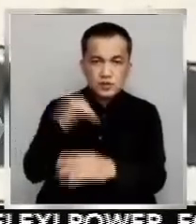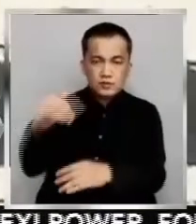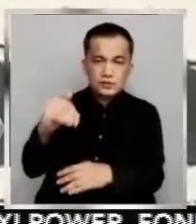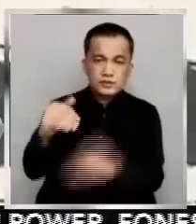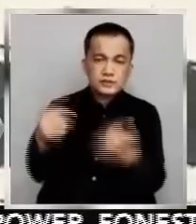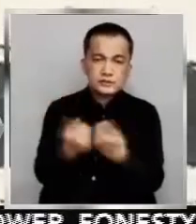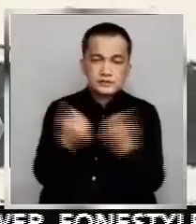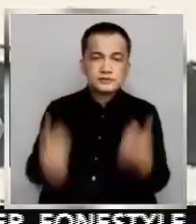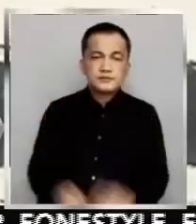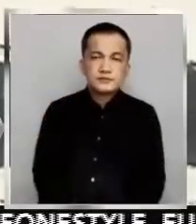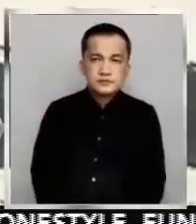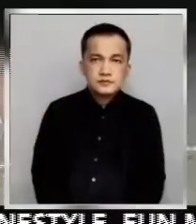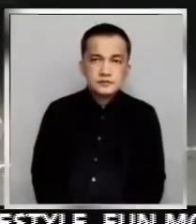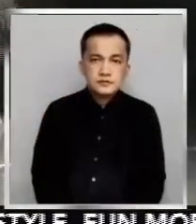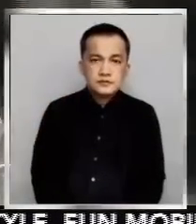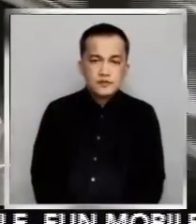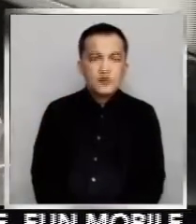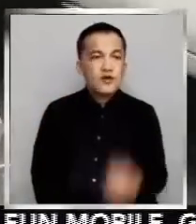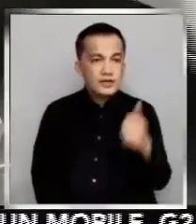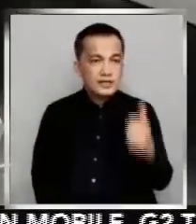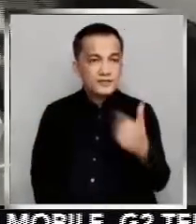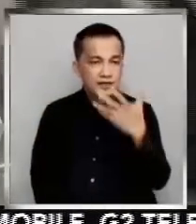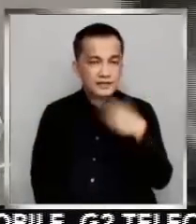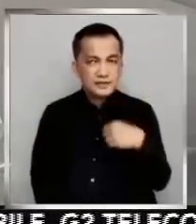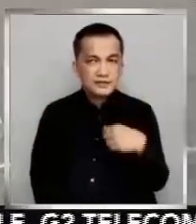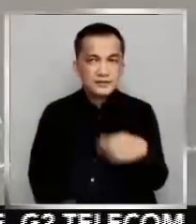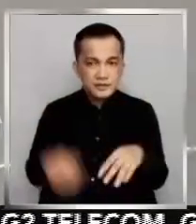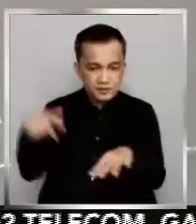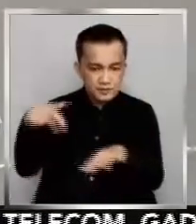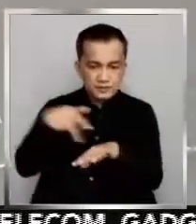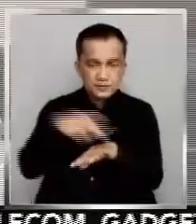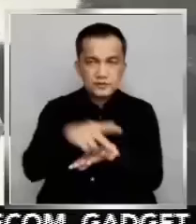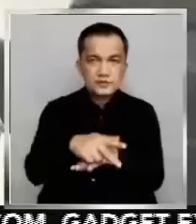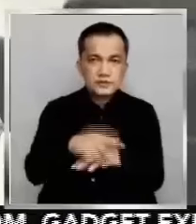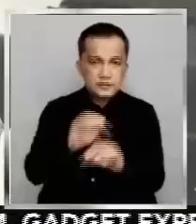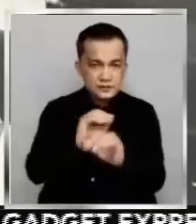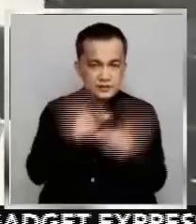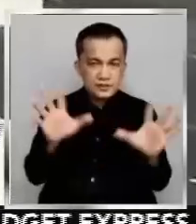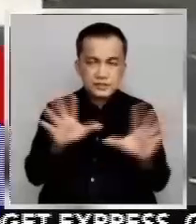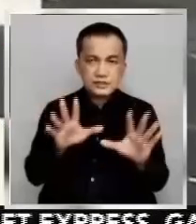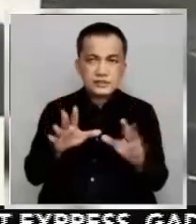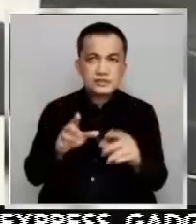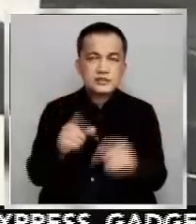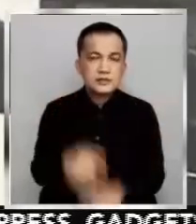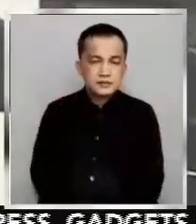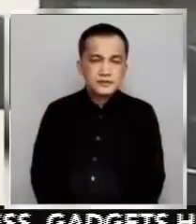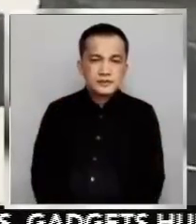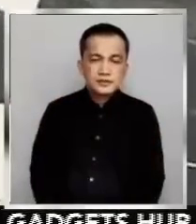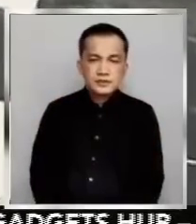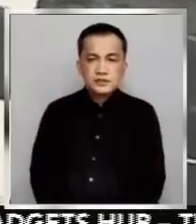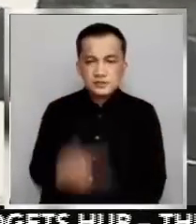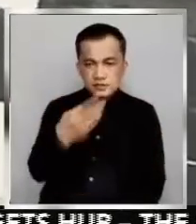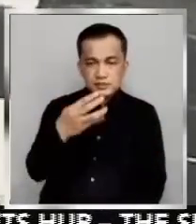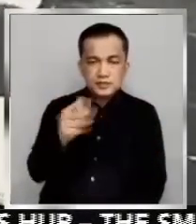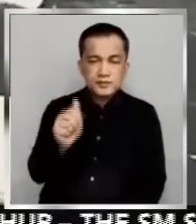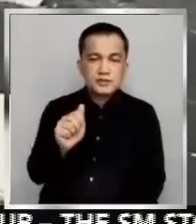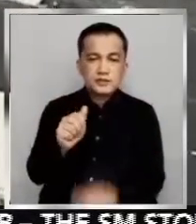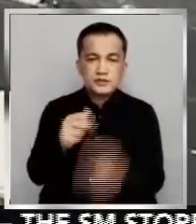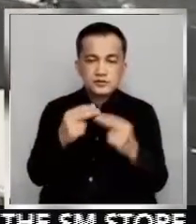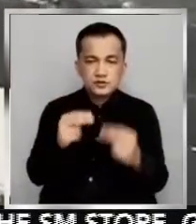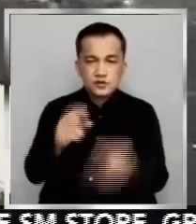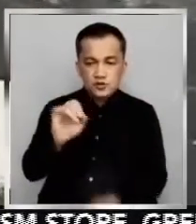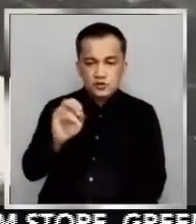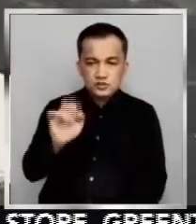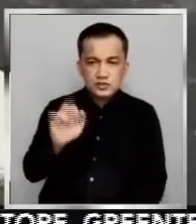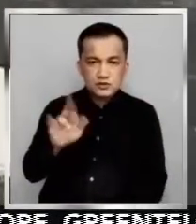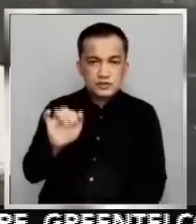po, ma'am. Maganda na po. Kaya kung ba pagtawid, hindi na po nakakatakot tumawid. Para sa GMA Integrated News, Oscar Oida,